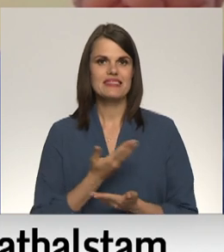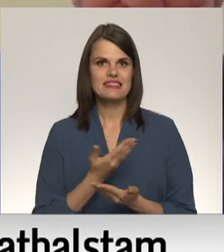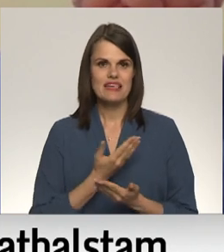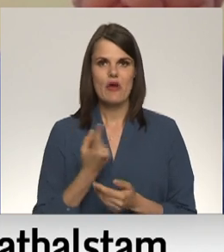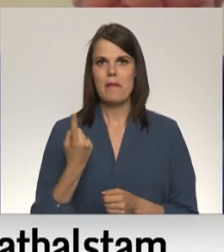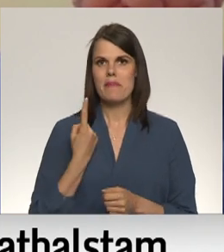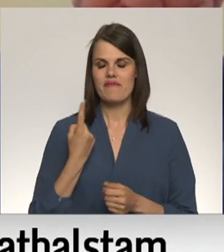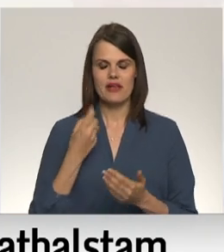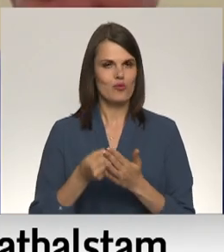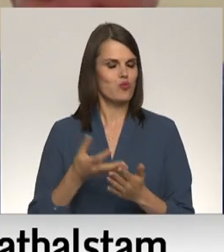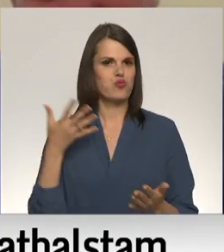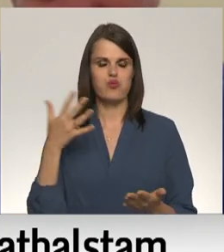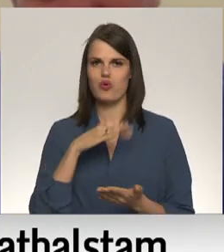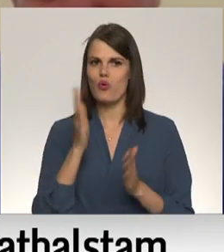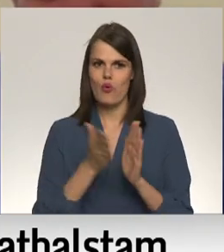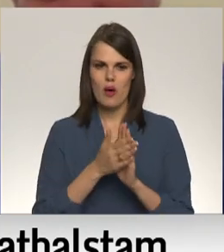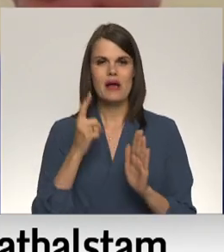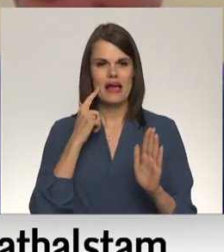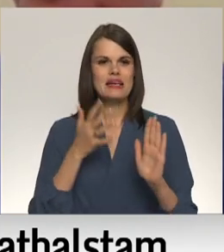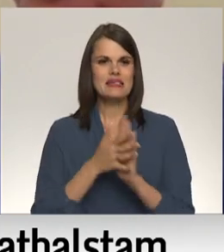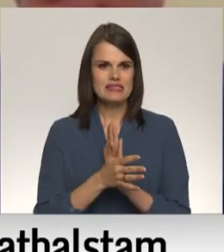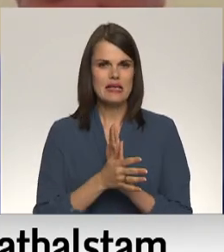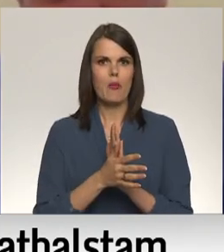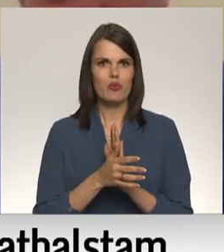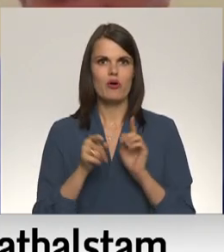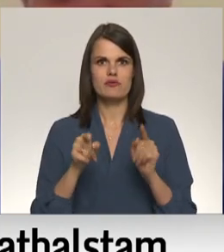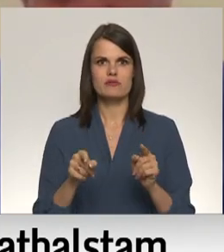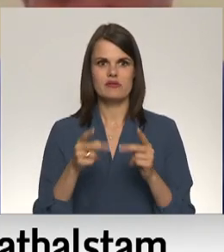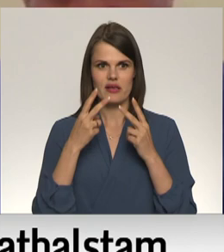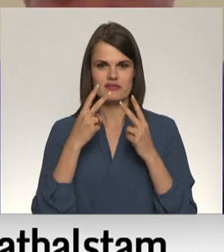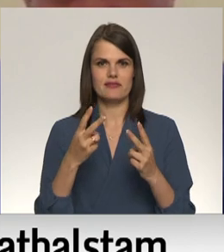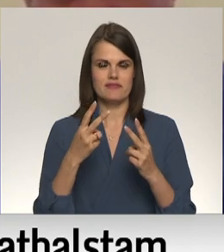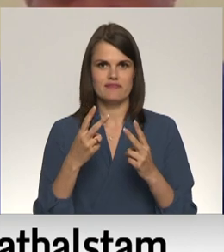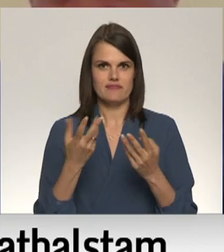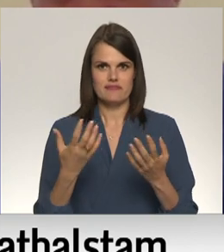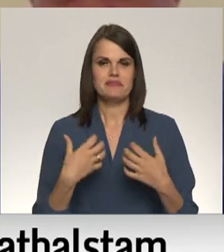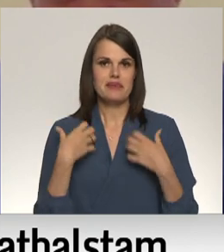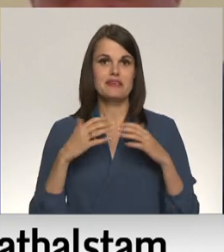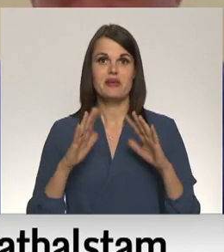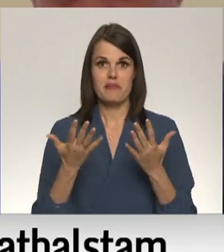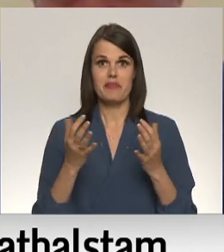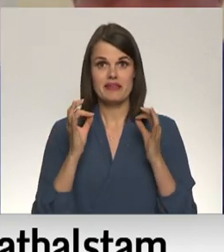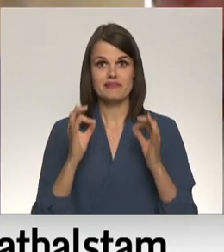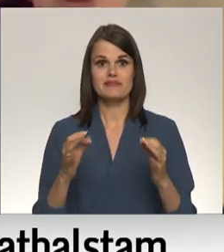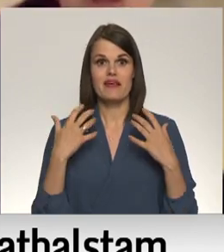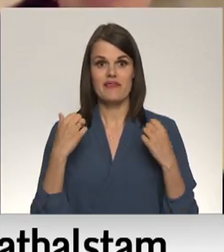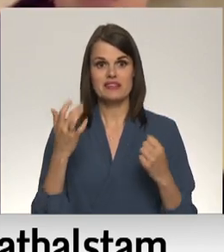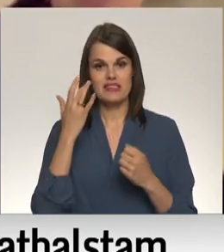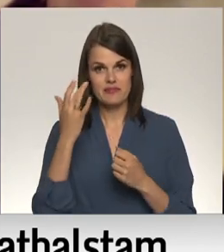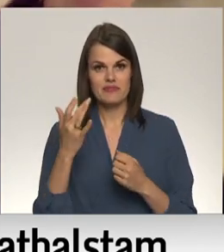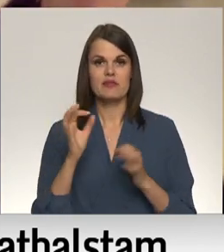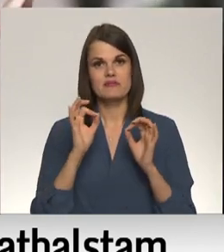tas izmaksas ļoti dārgas. Es saprotu, ka tas izklausās pēc Tindera senioriem, bet būtībā tas no veselības viedokļa daudz,